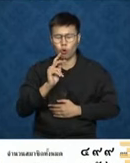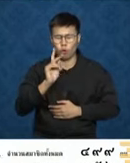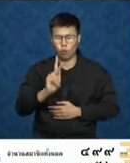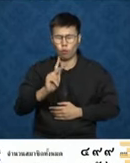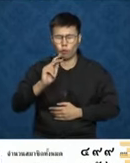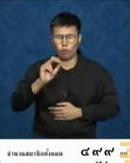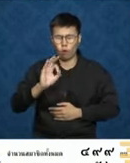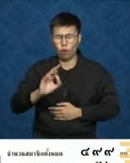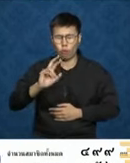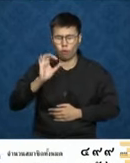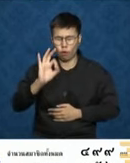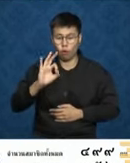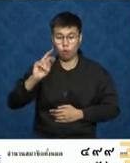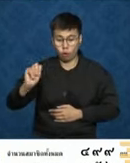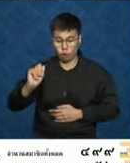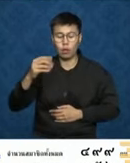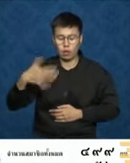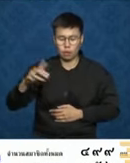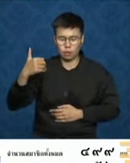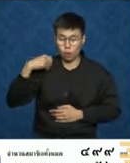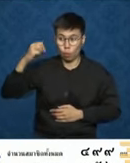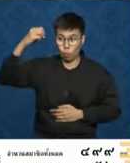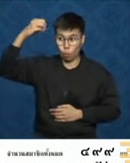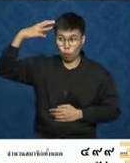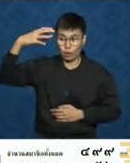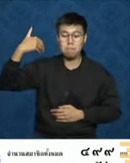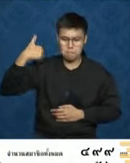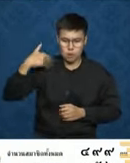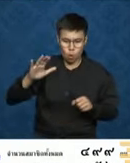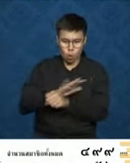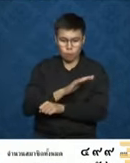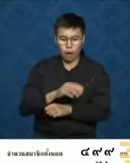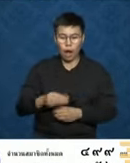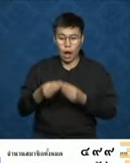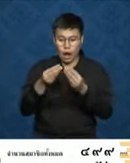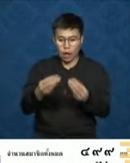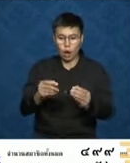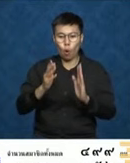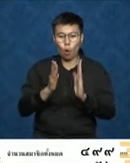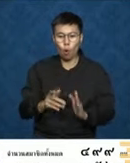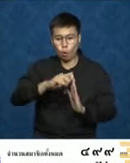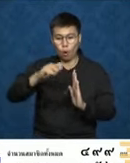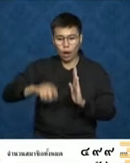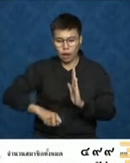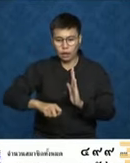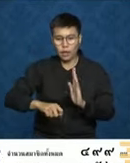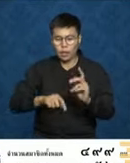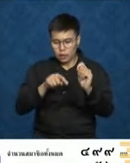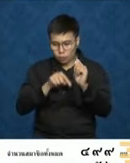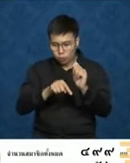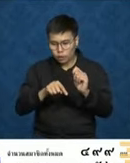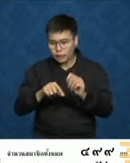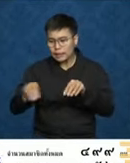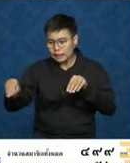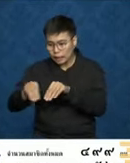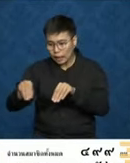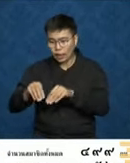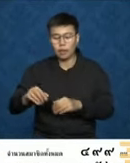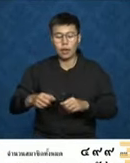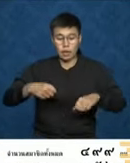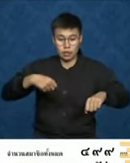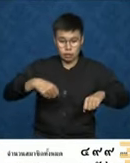ทำให้ไฟริมถนนติดทุกดวงเพื่อพี่น้องชาวตำบลบ้านเกาะตำบลตลาดรวมถึงตำบลใกล้เคียงจะได้ขับ